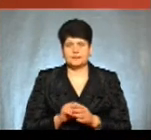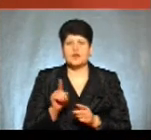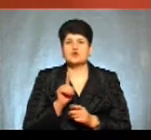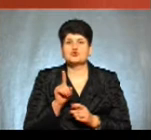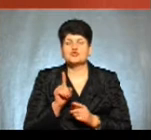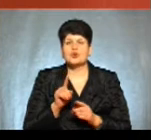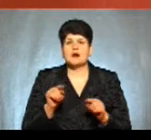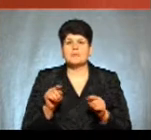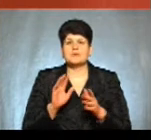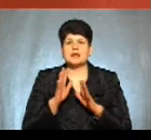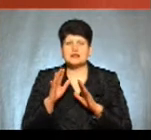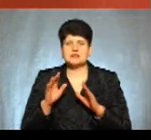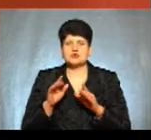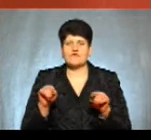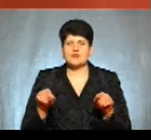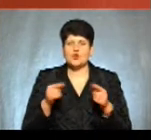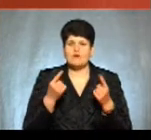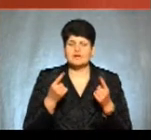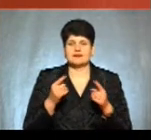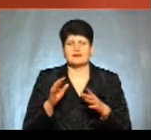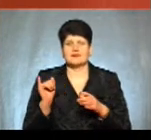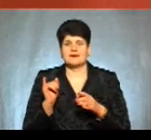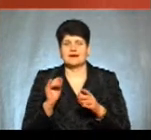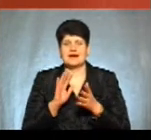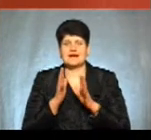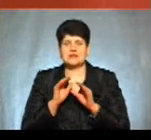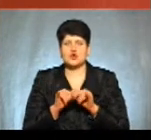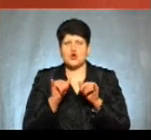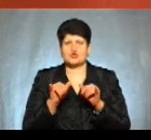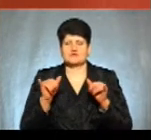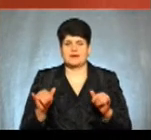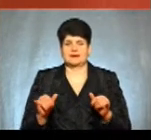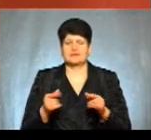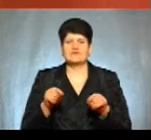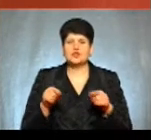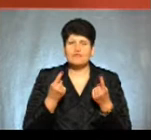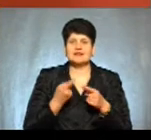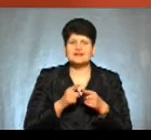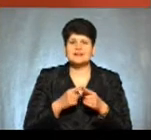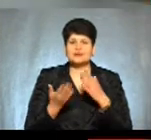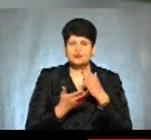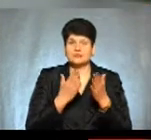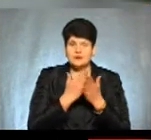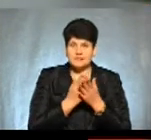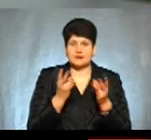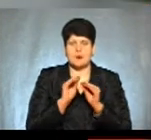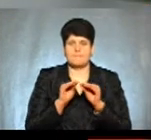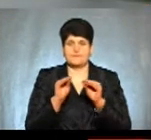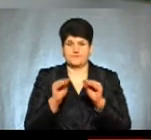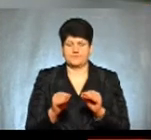таке лісовідновлення, що таке лісорозведення? Лісовідновлення – це ті ділянки, де вони зрубані і їх потрібно